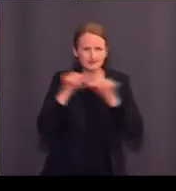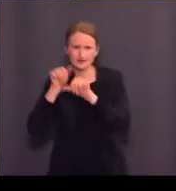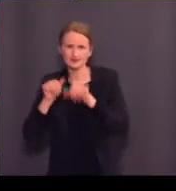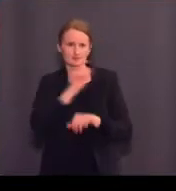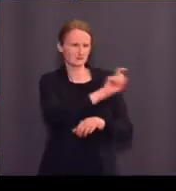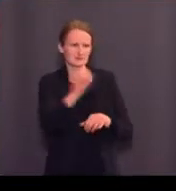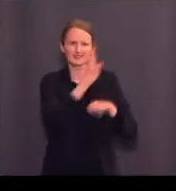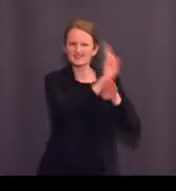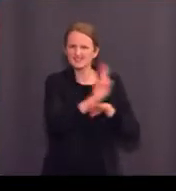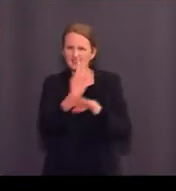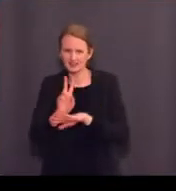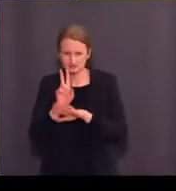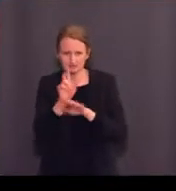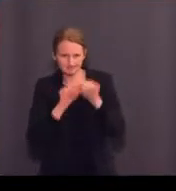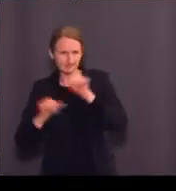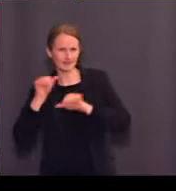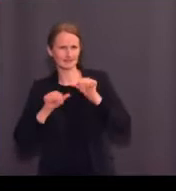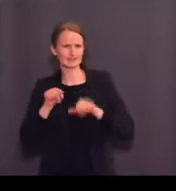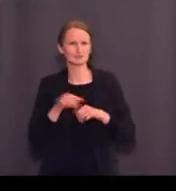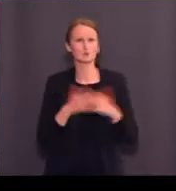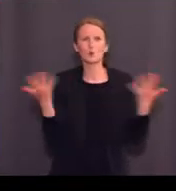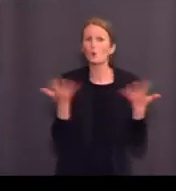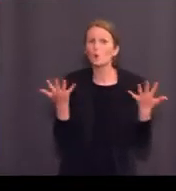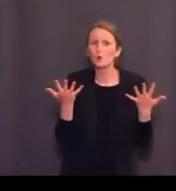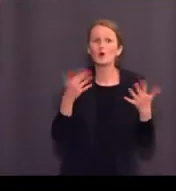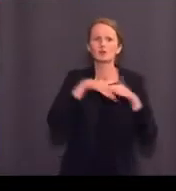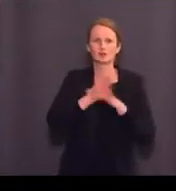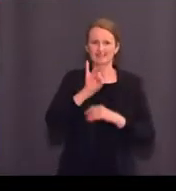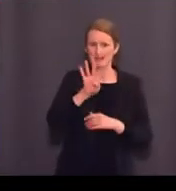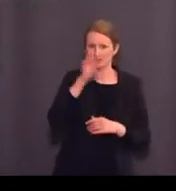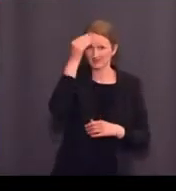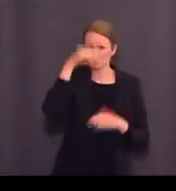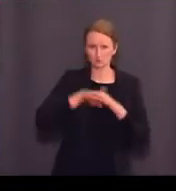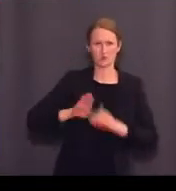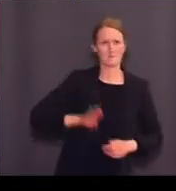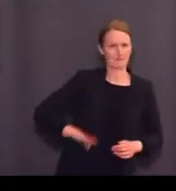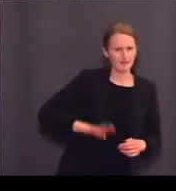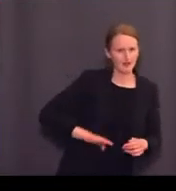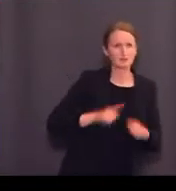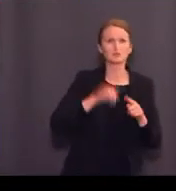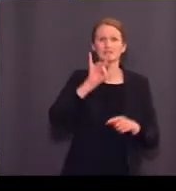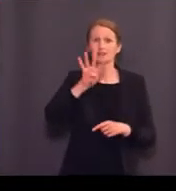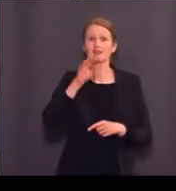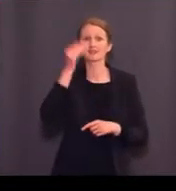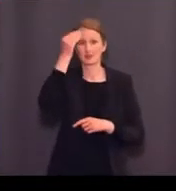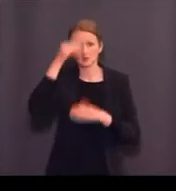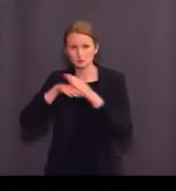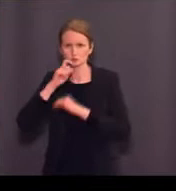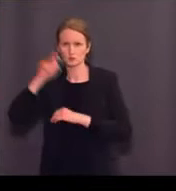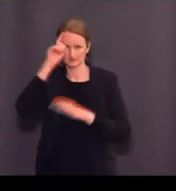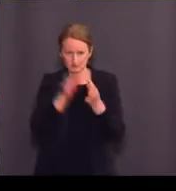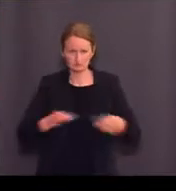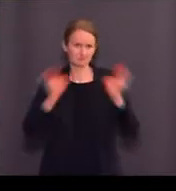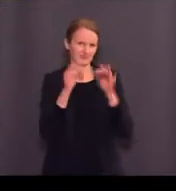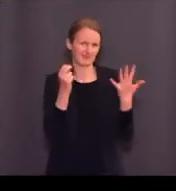pratiqué dans 44 écoles primaires et 44 écoles secondaires, représentatives de la